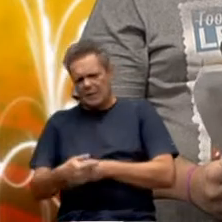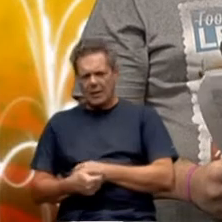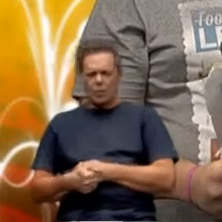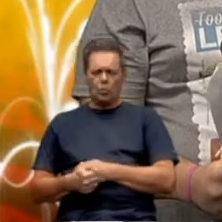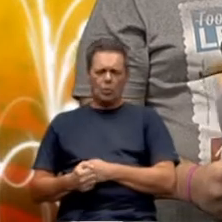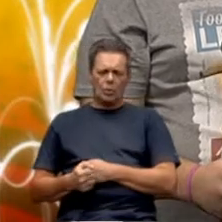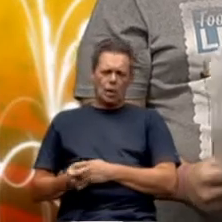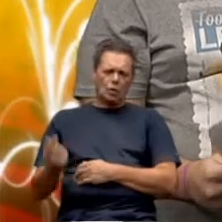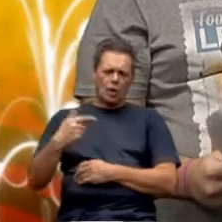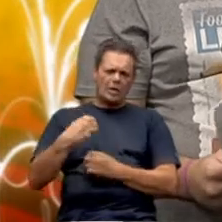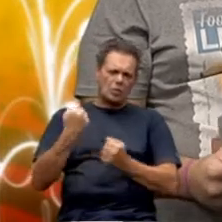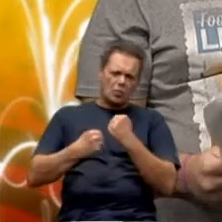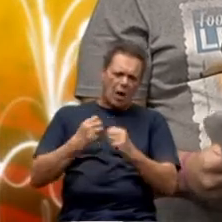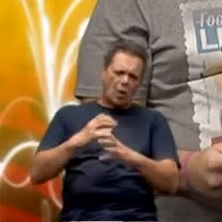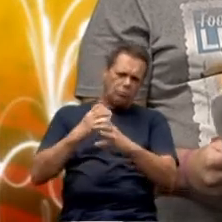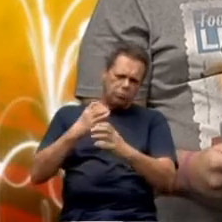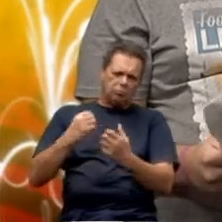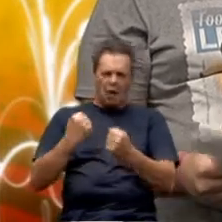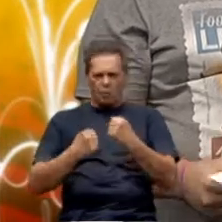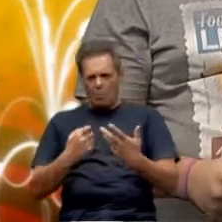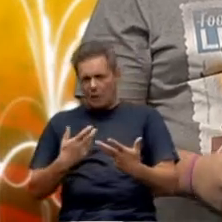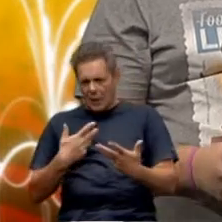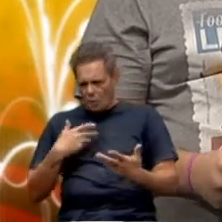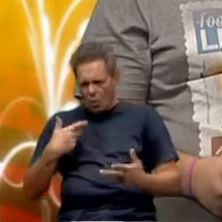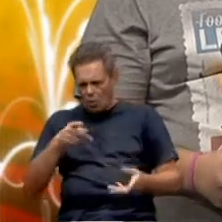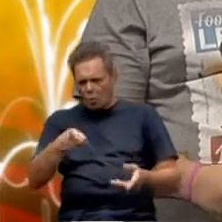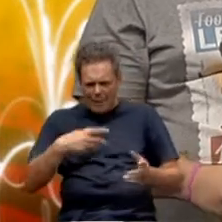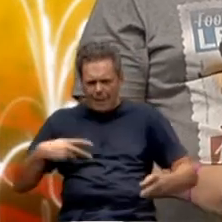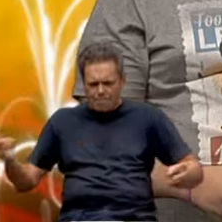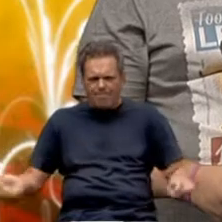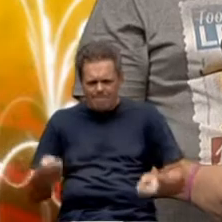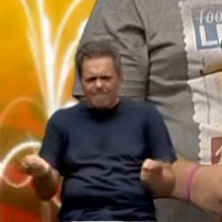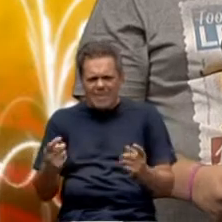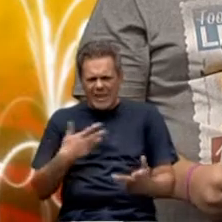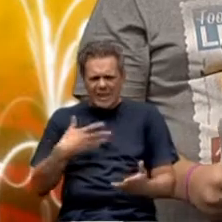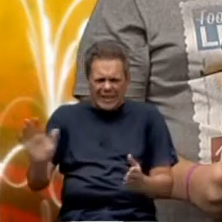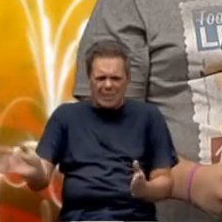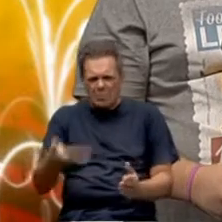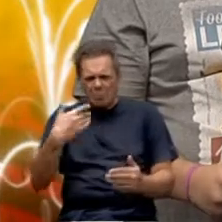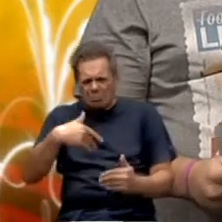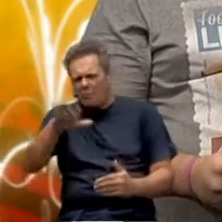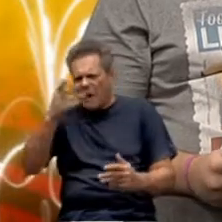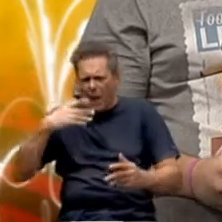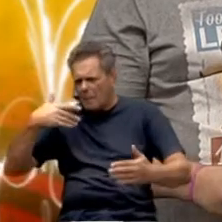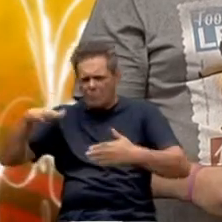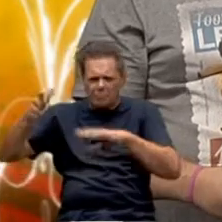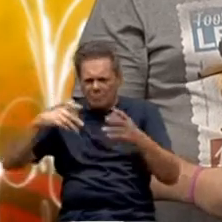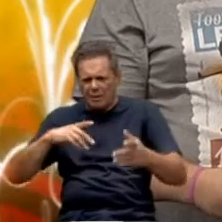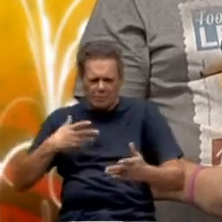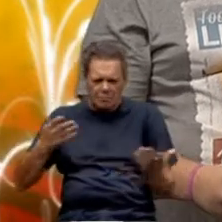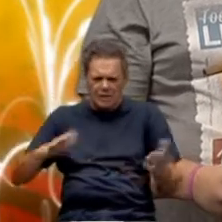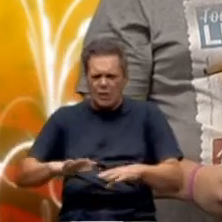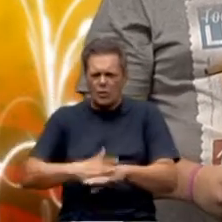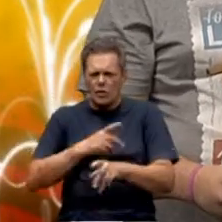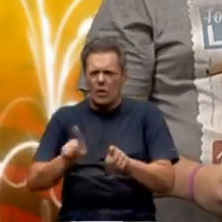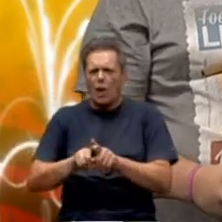da baš su me, mislim, tjerali da idem van s njima, da se družimo, da se osjećam kao da sam dio te grupe. Tako da